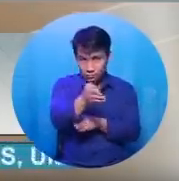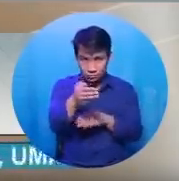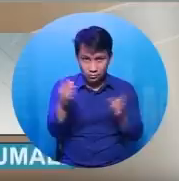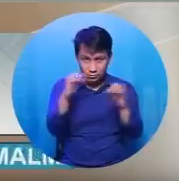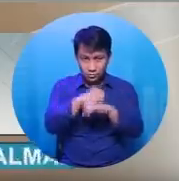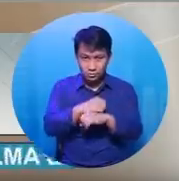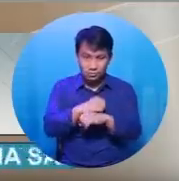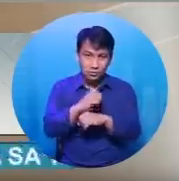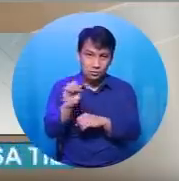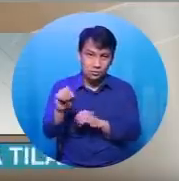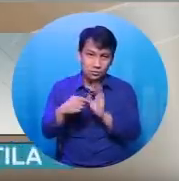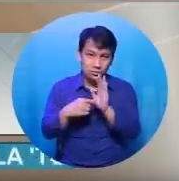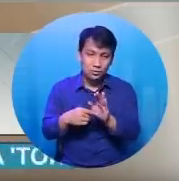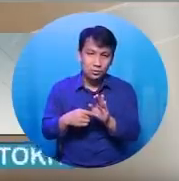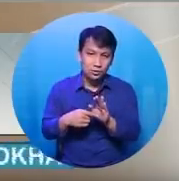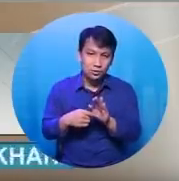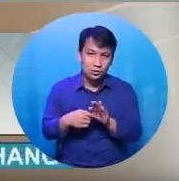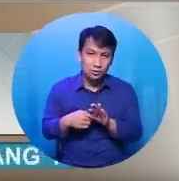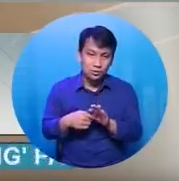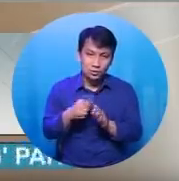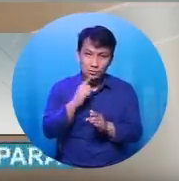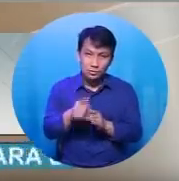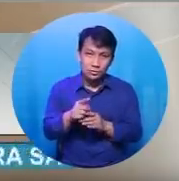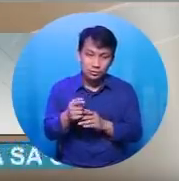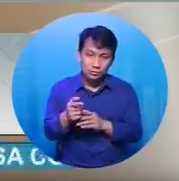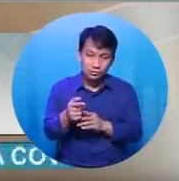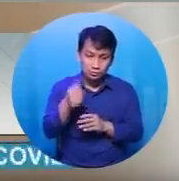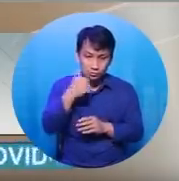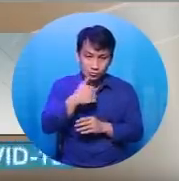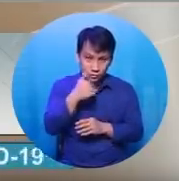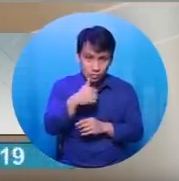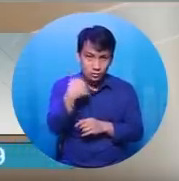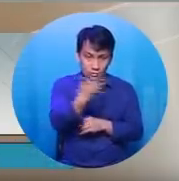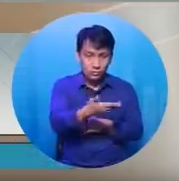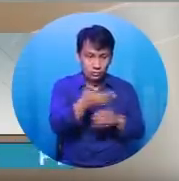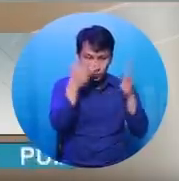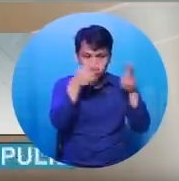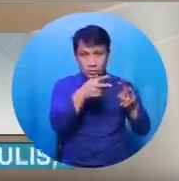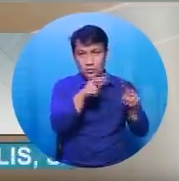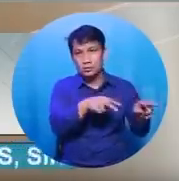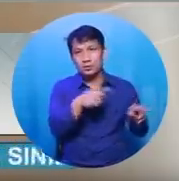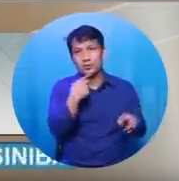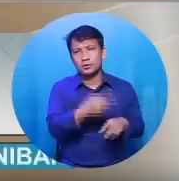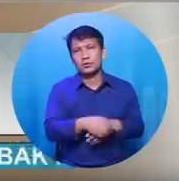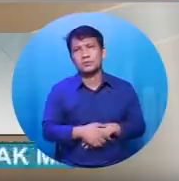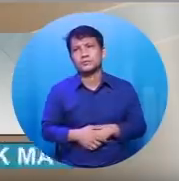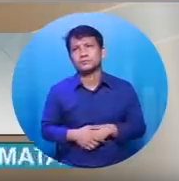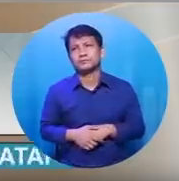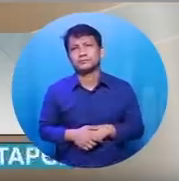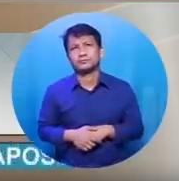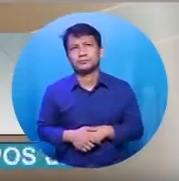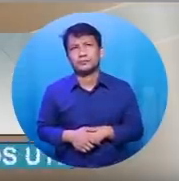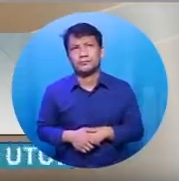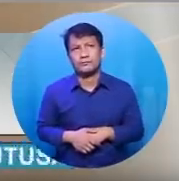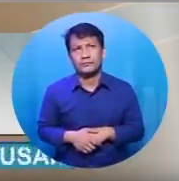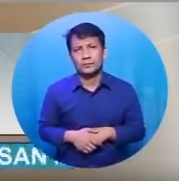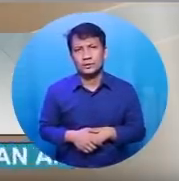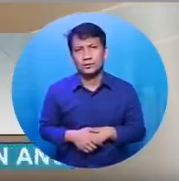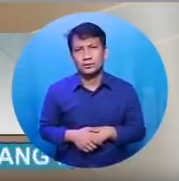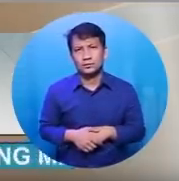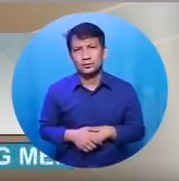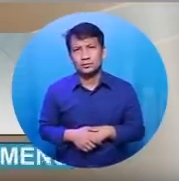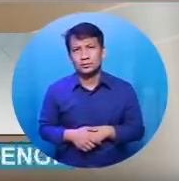isang abogado yung misis nyo. Okay, sir? Tututukan po namin ito. Okay. Salamat